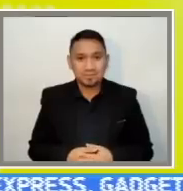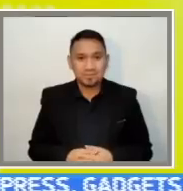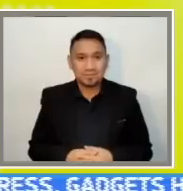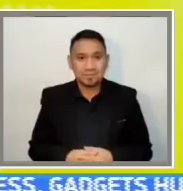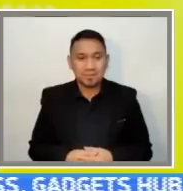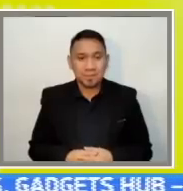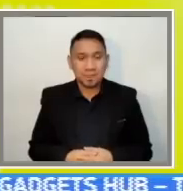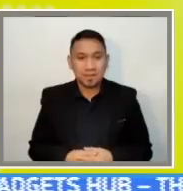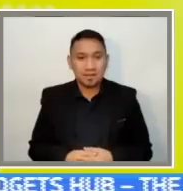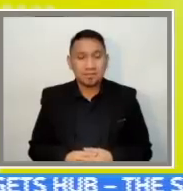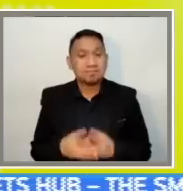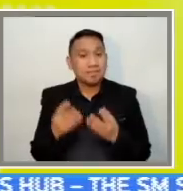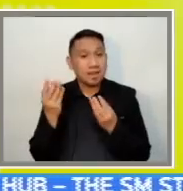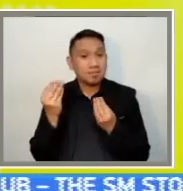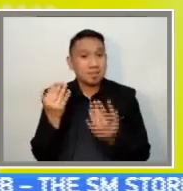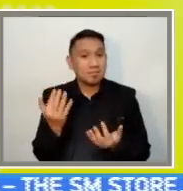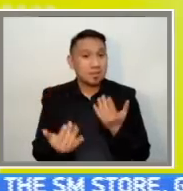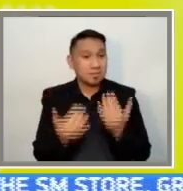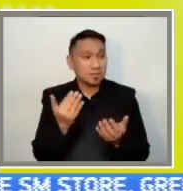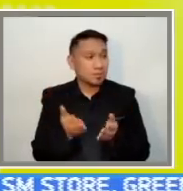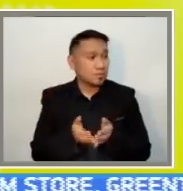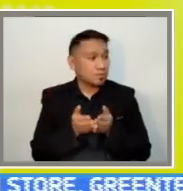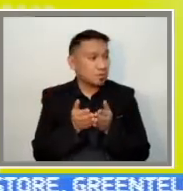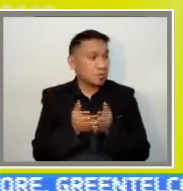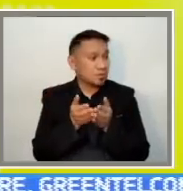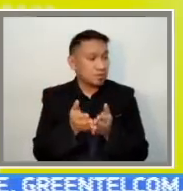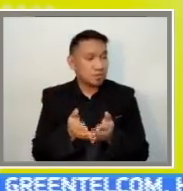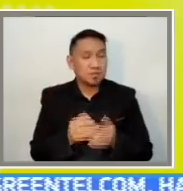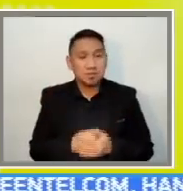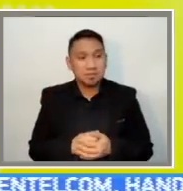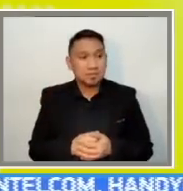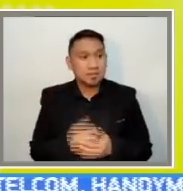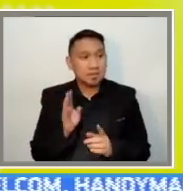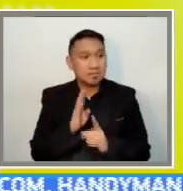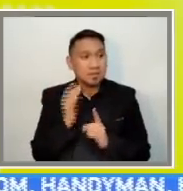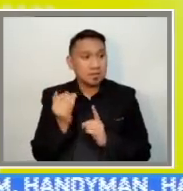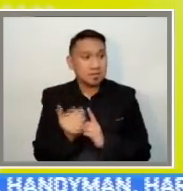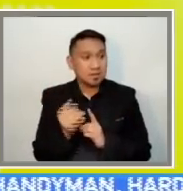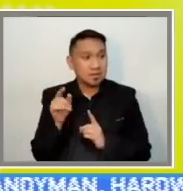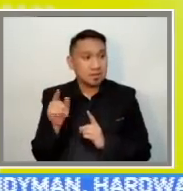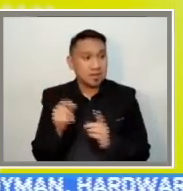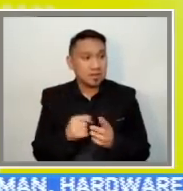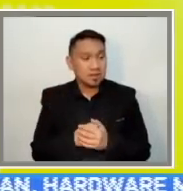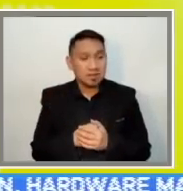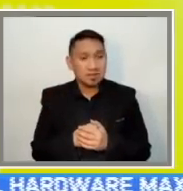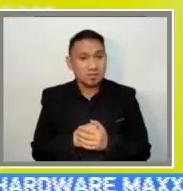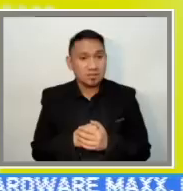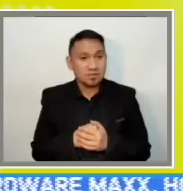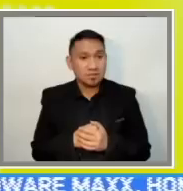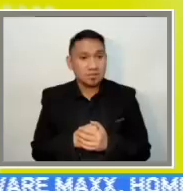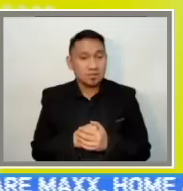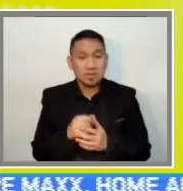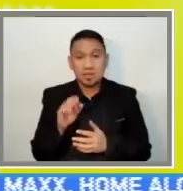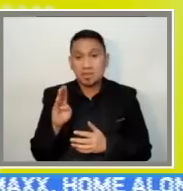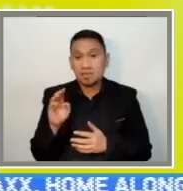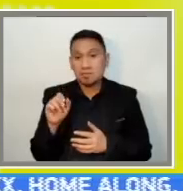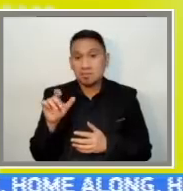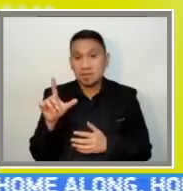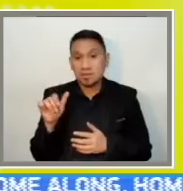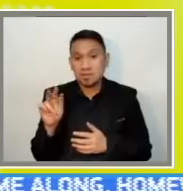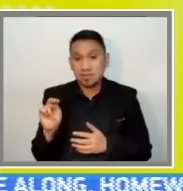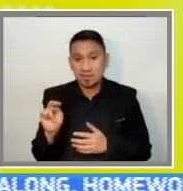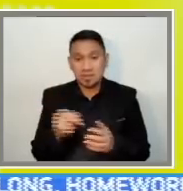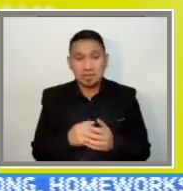Update tayo sa nasunog na barkong MV Lady Mary Joy 3 sa Barangay Balok-Balok, Haji Mutamad Basilan. Makakausap natin si